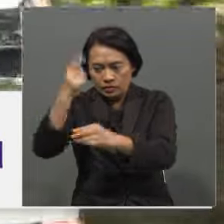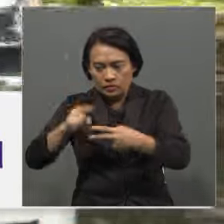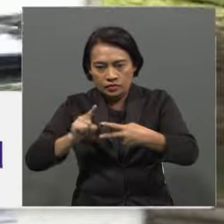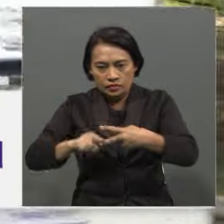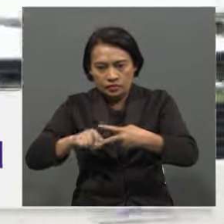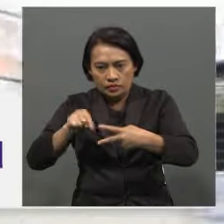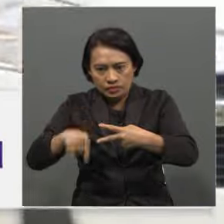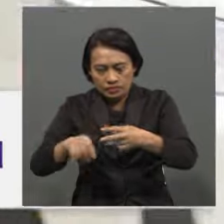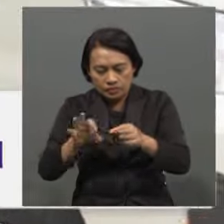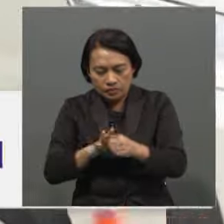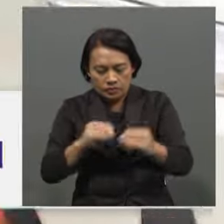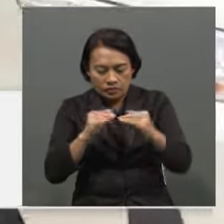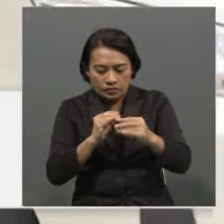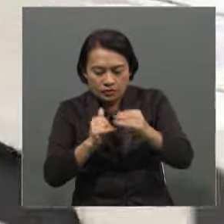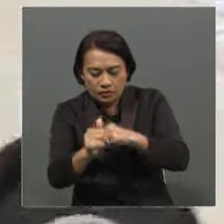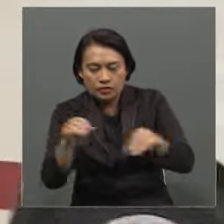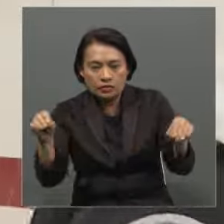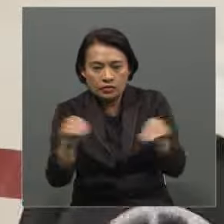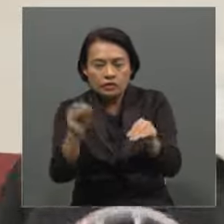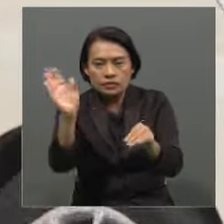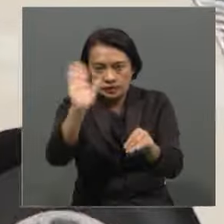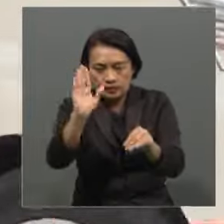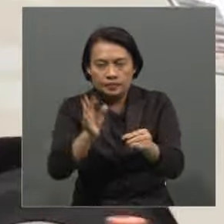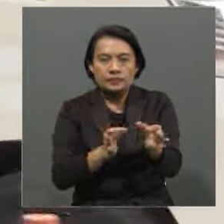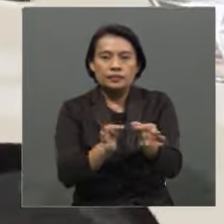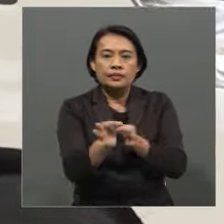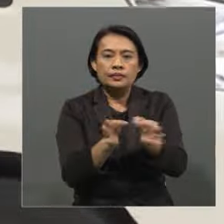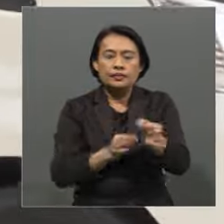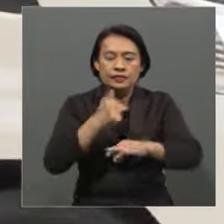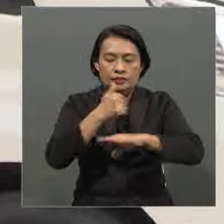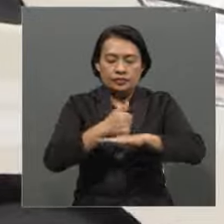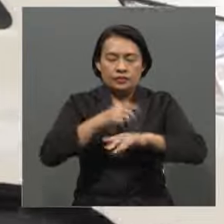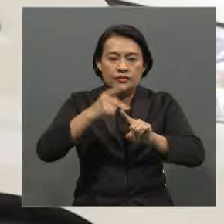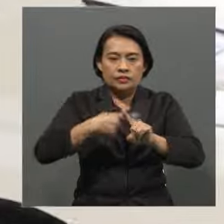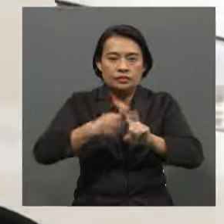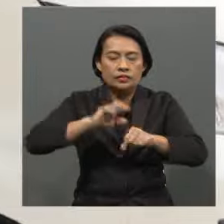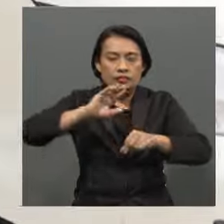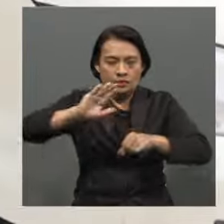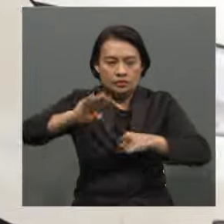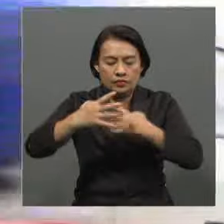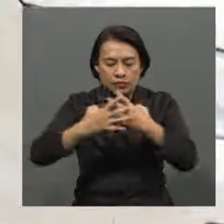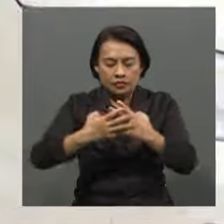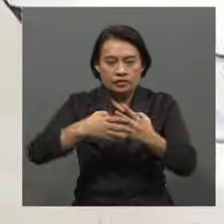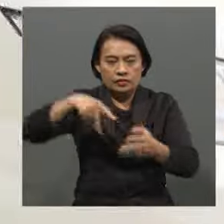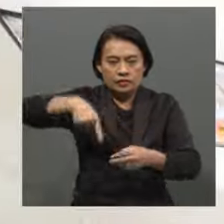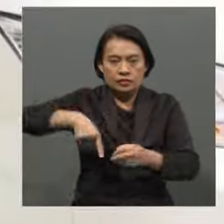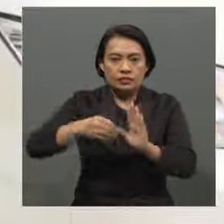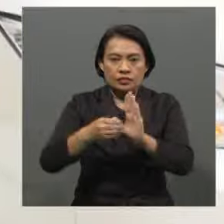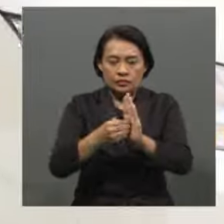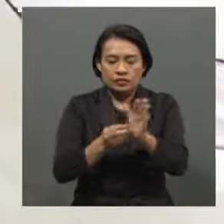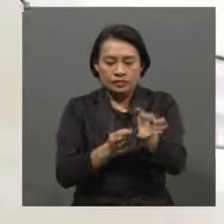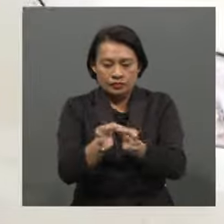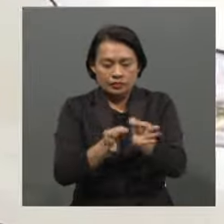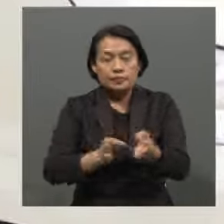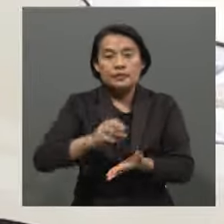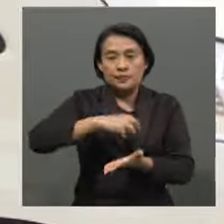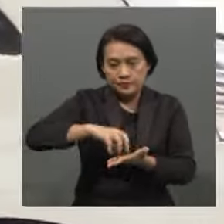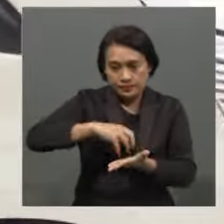2ไม่มีสิทธิ์ที่จะเข้าใกล้ได้เลยนี่คือคำชี้แจงของรักษาราชการแทนผู้บัญชาการเรือนจำพิเศษกรุงเทพมหานครครับ